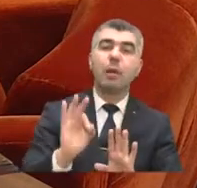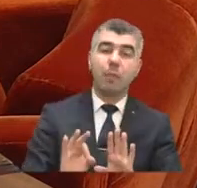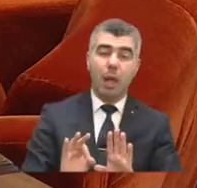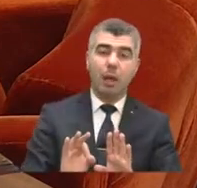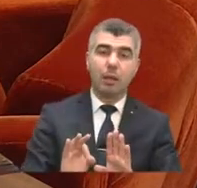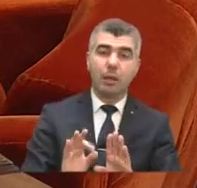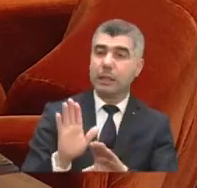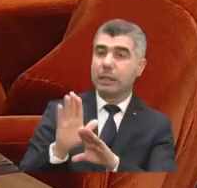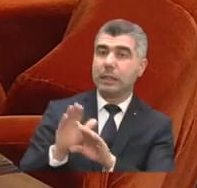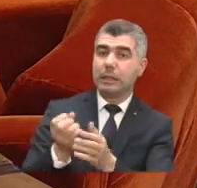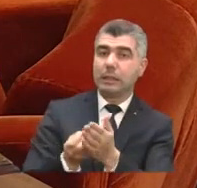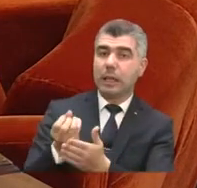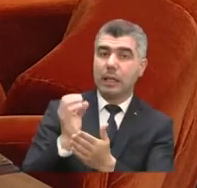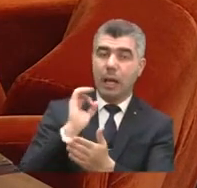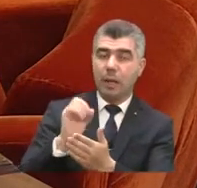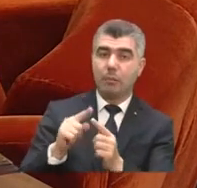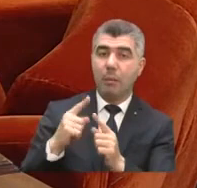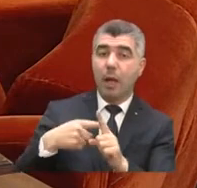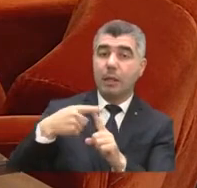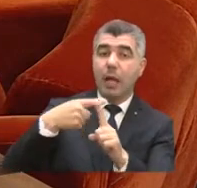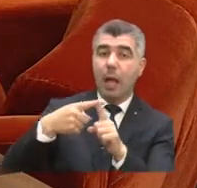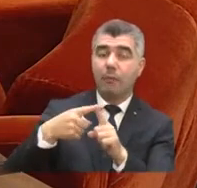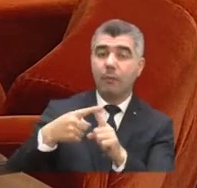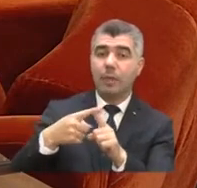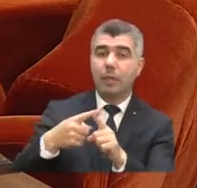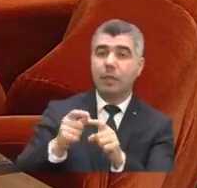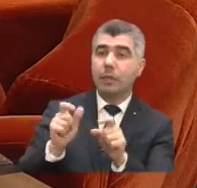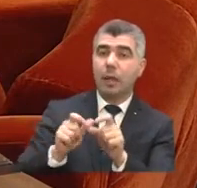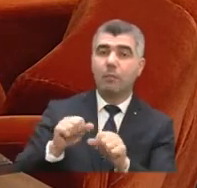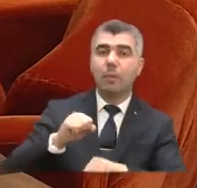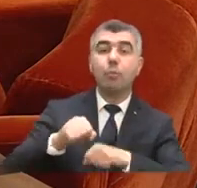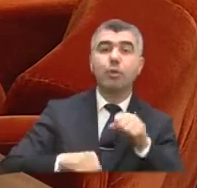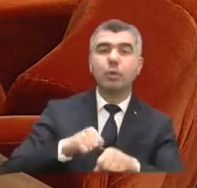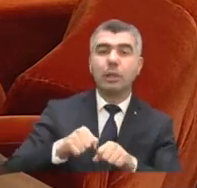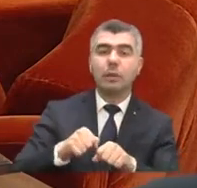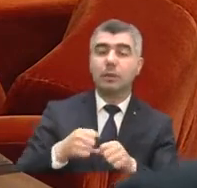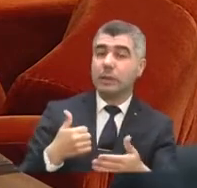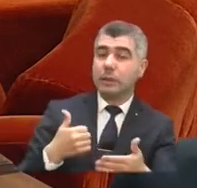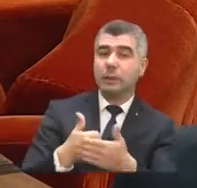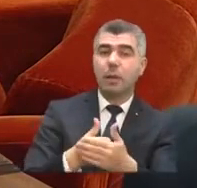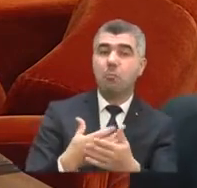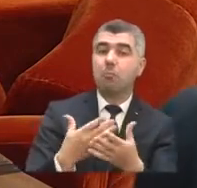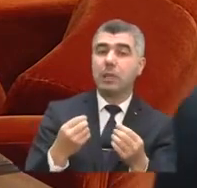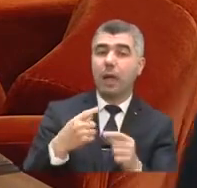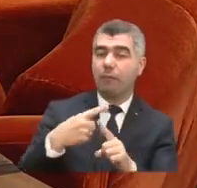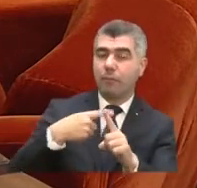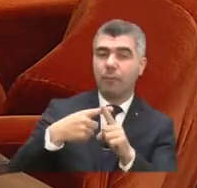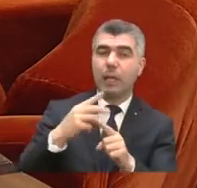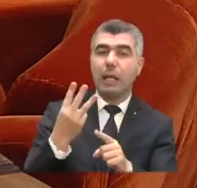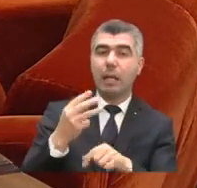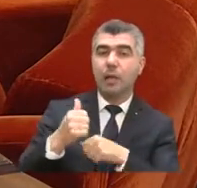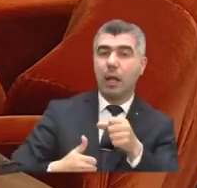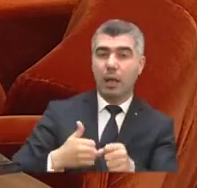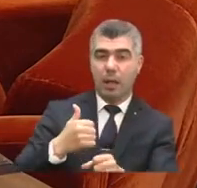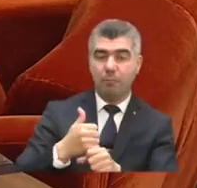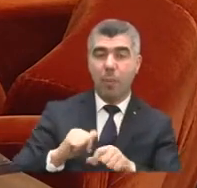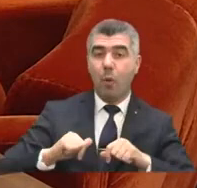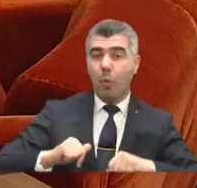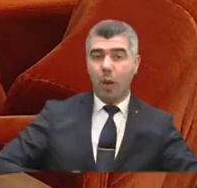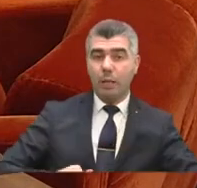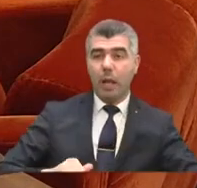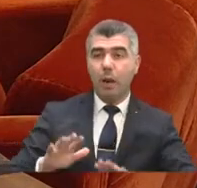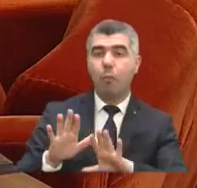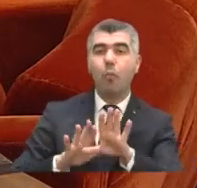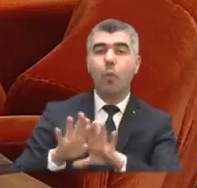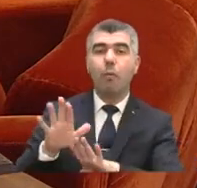انه تنسجلوا واحد الارتفاع مقلق لعدد الضحايا ديال الدراجات الناريه خلال 3 سنوات الاخيره. في هذا الاطار الوزاره تلقت